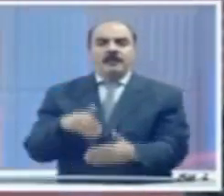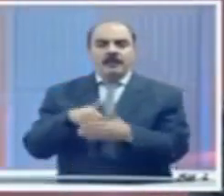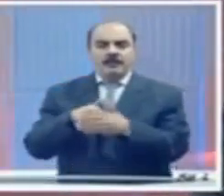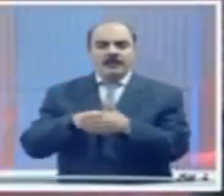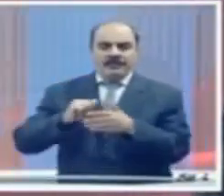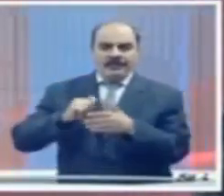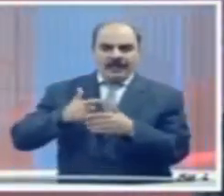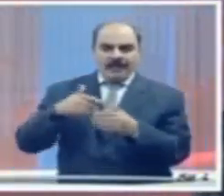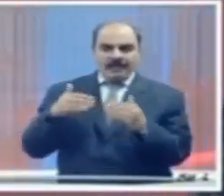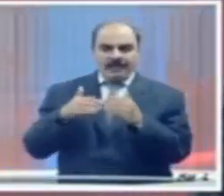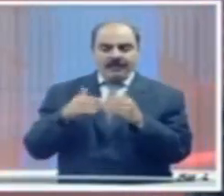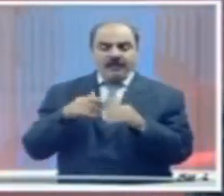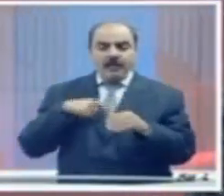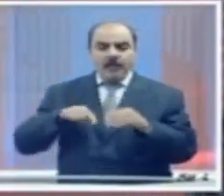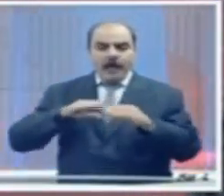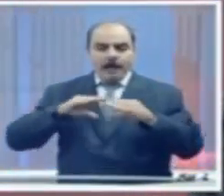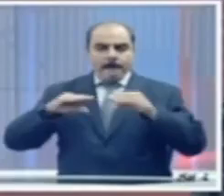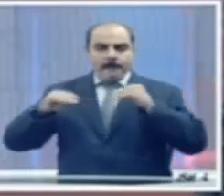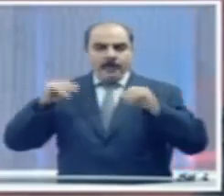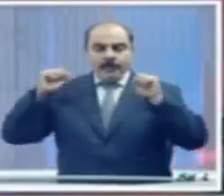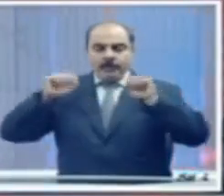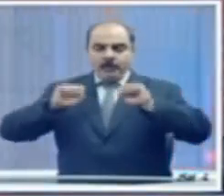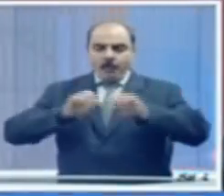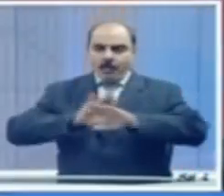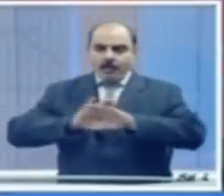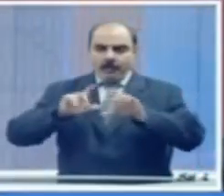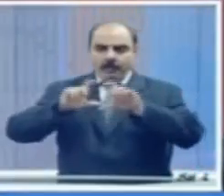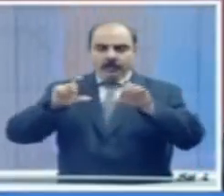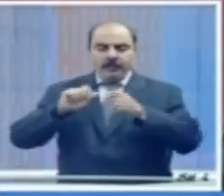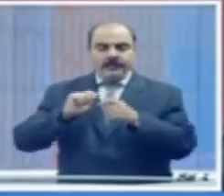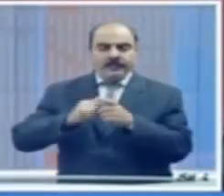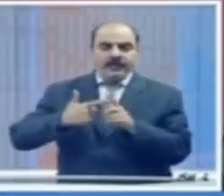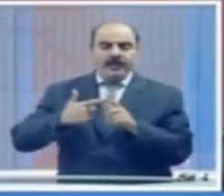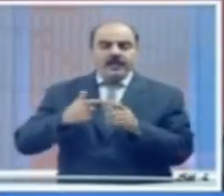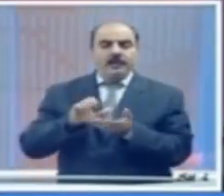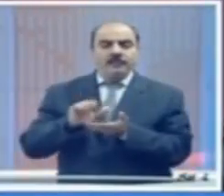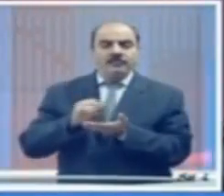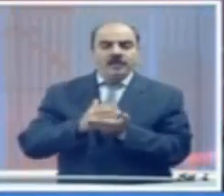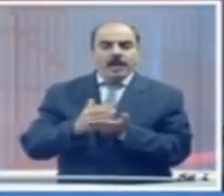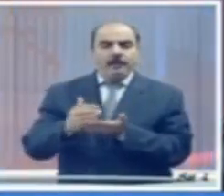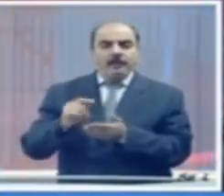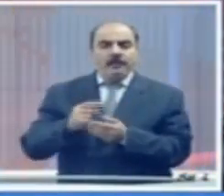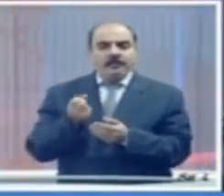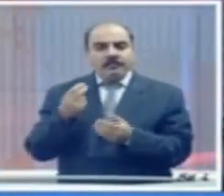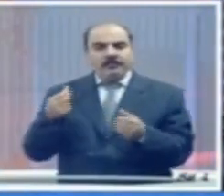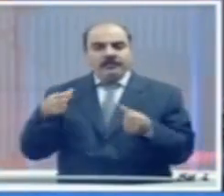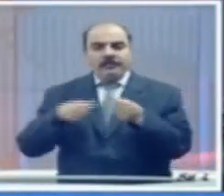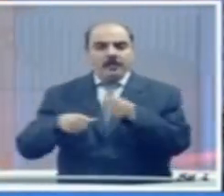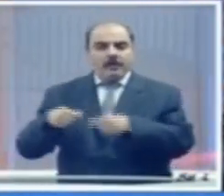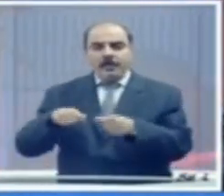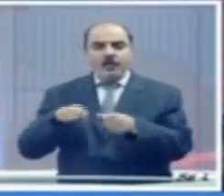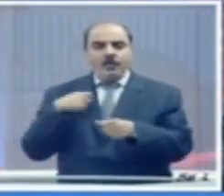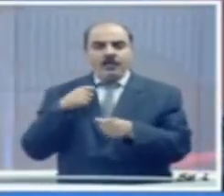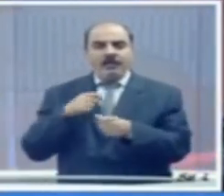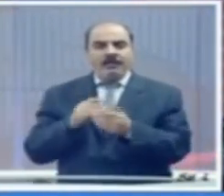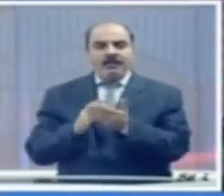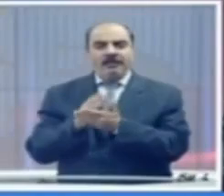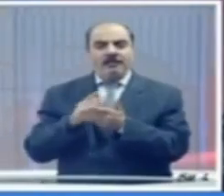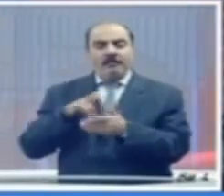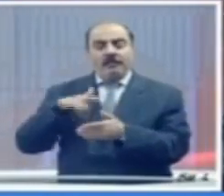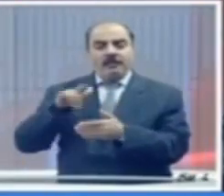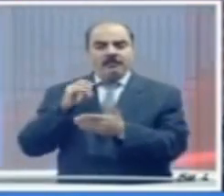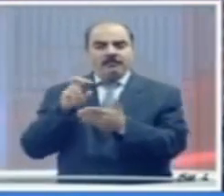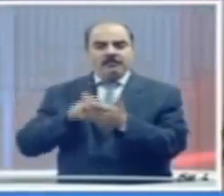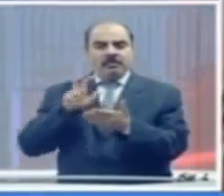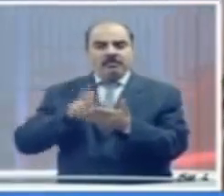بدأت فترة الصمت الدعائي لمرشحي جولة الإعادة بالمرحلة الثانية لانتخابات مجلس النواب استعدادا للاقتراع.